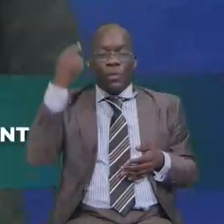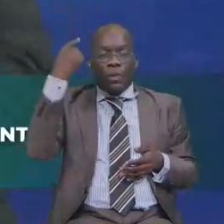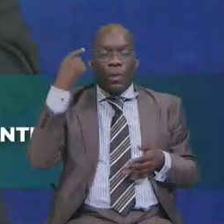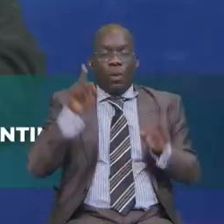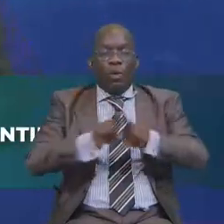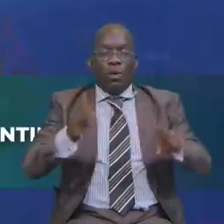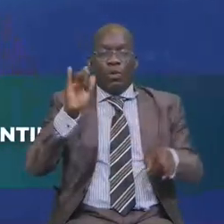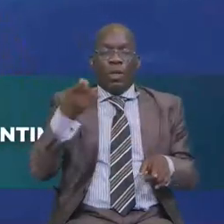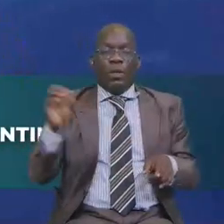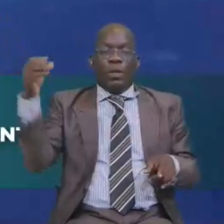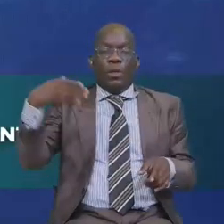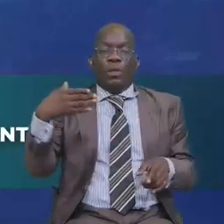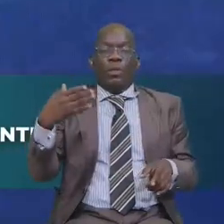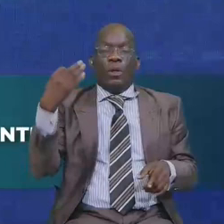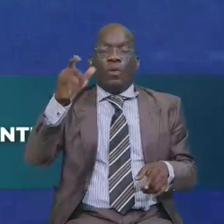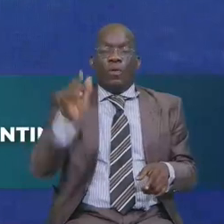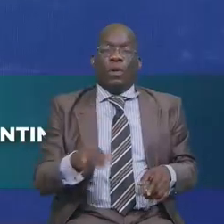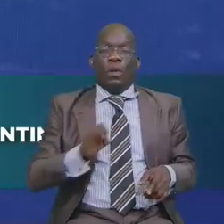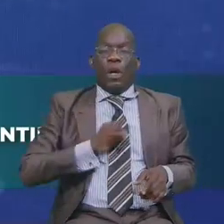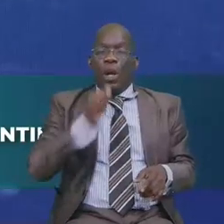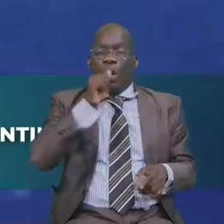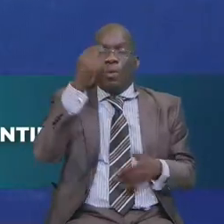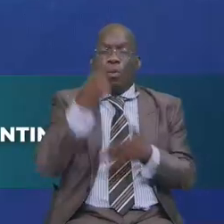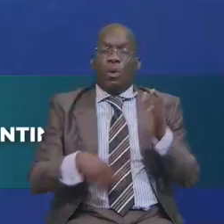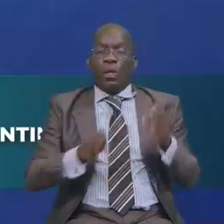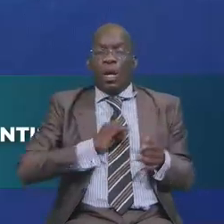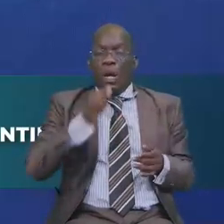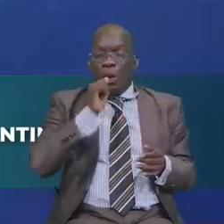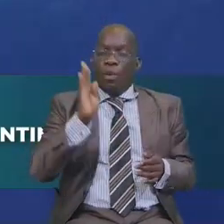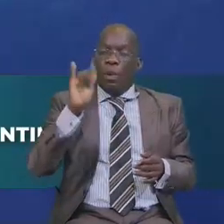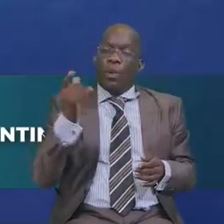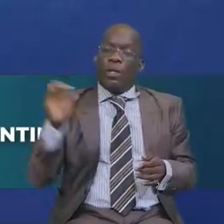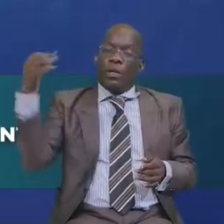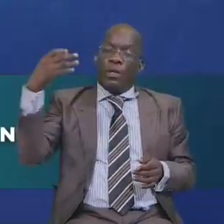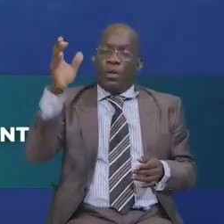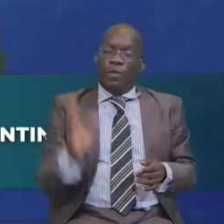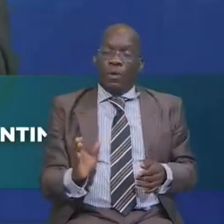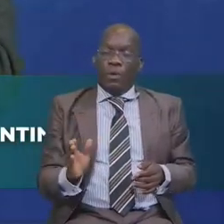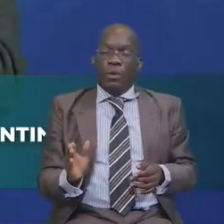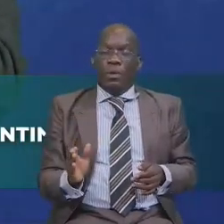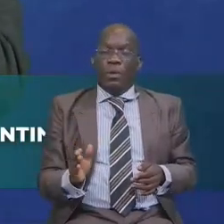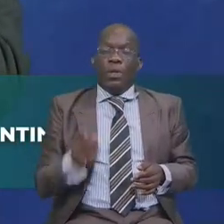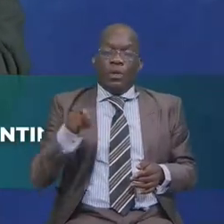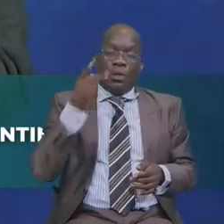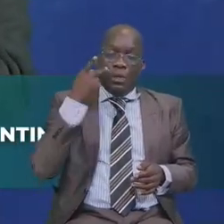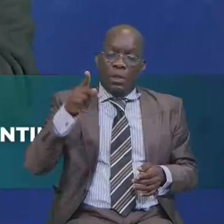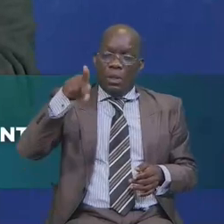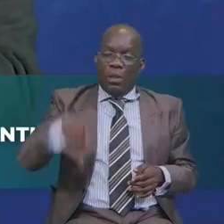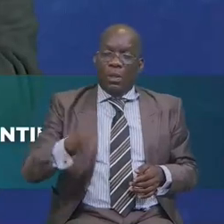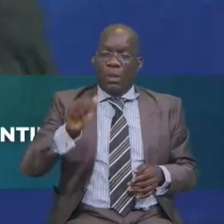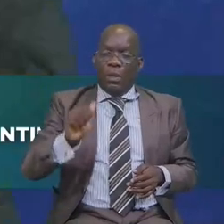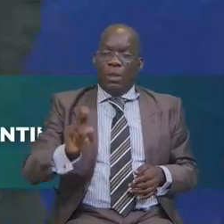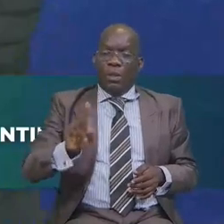car par la grâce de Dieu, je suis ce que je suis. Par la grâce de Dieu, vous voyez l'apôtre Paul, il était un